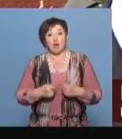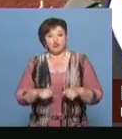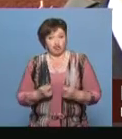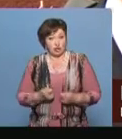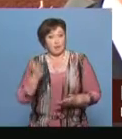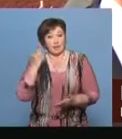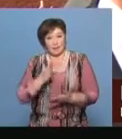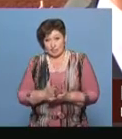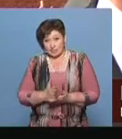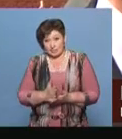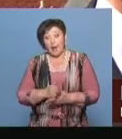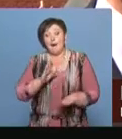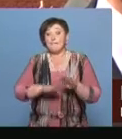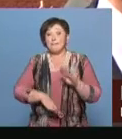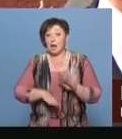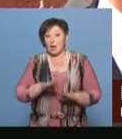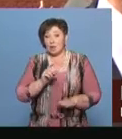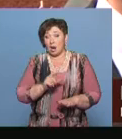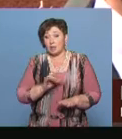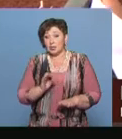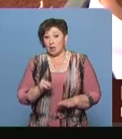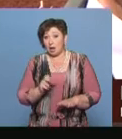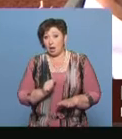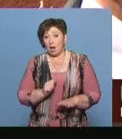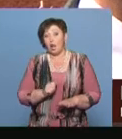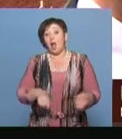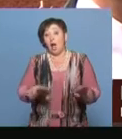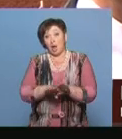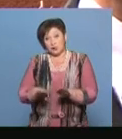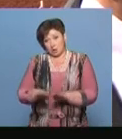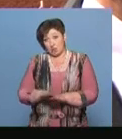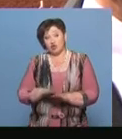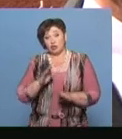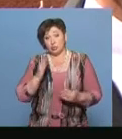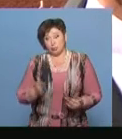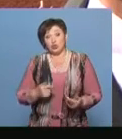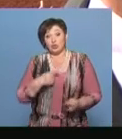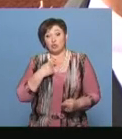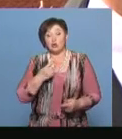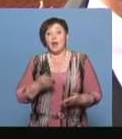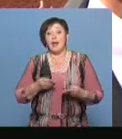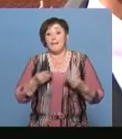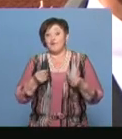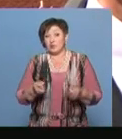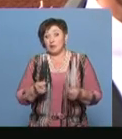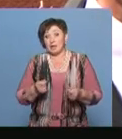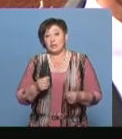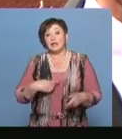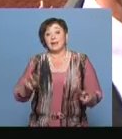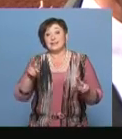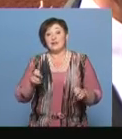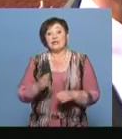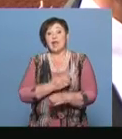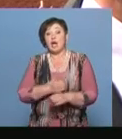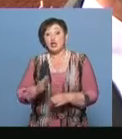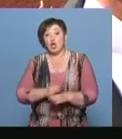путь движения. Практика по аналогичным объектам в природоохранной прокуратуре есть. Это так называемая сортировка